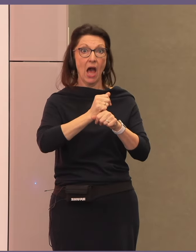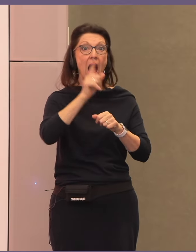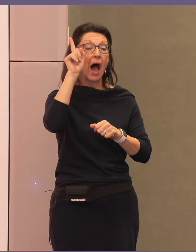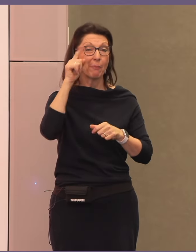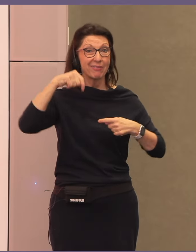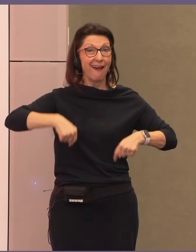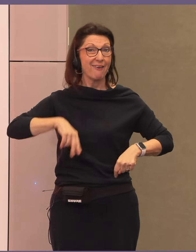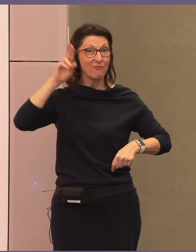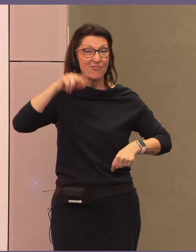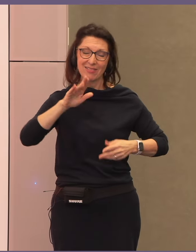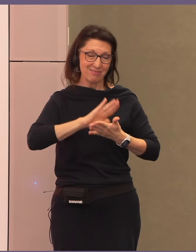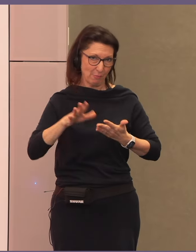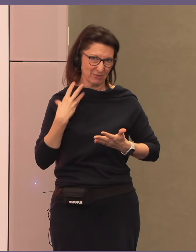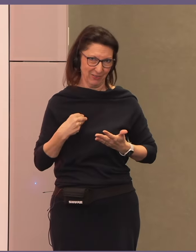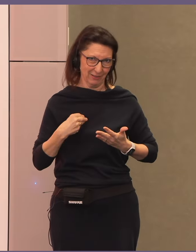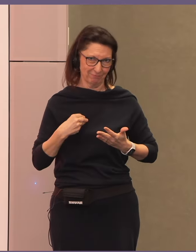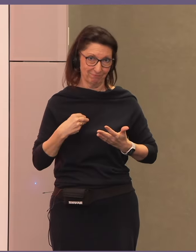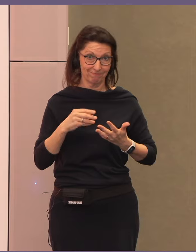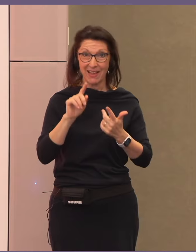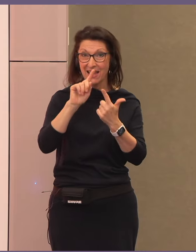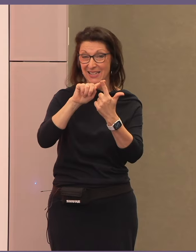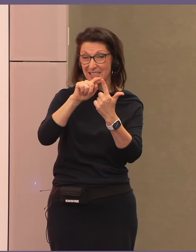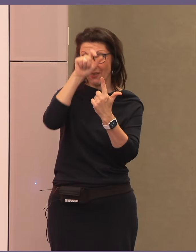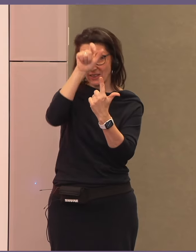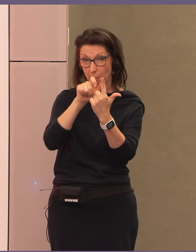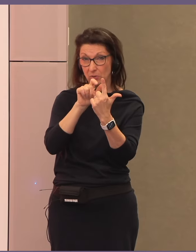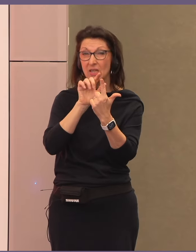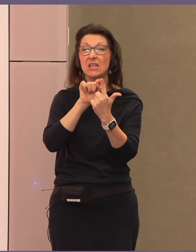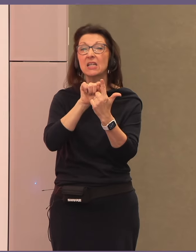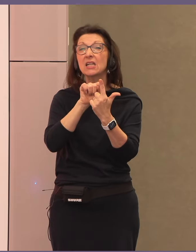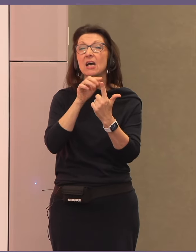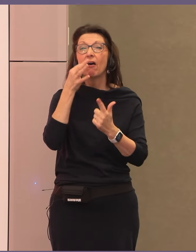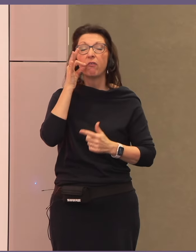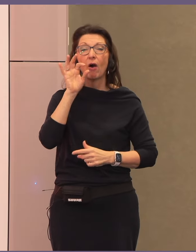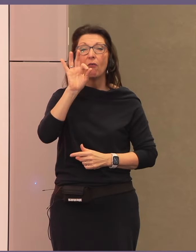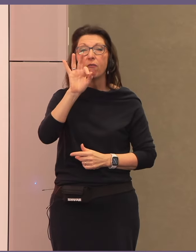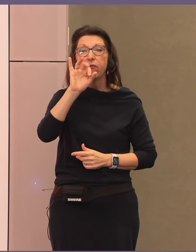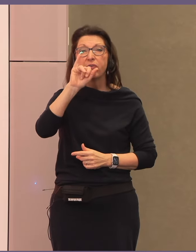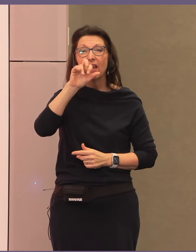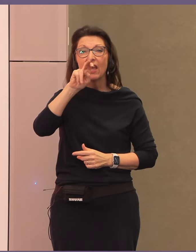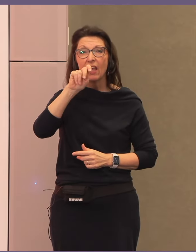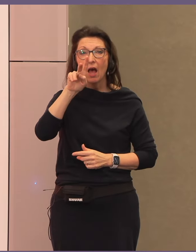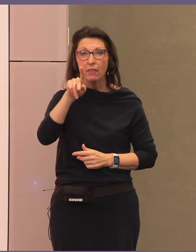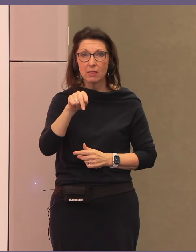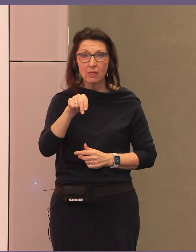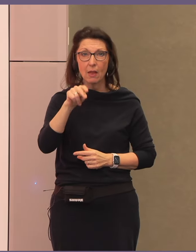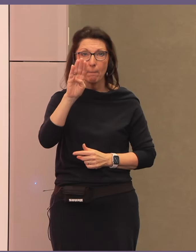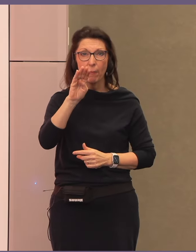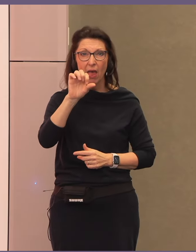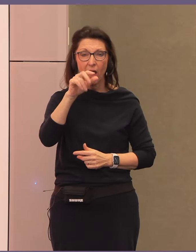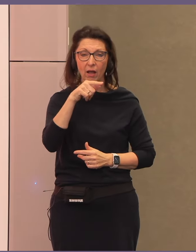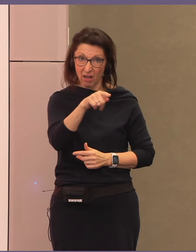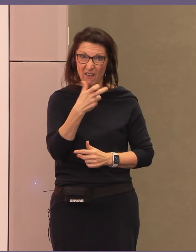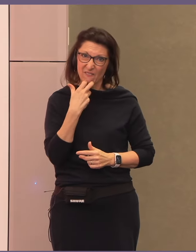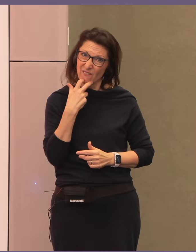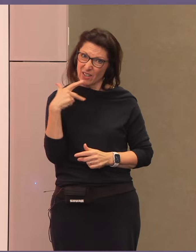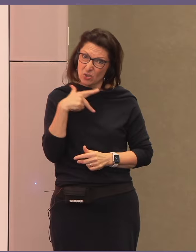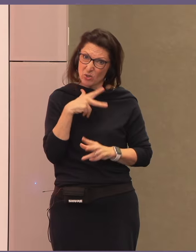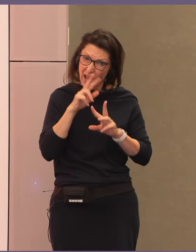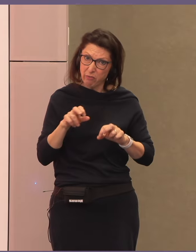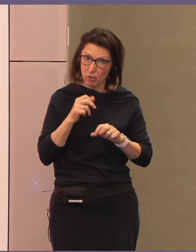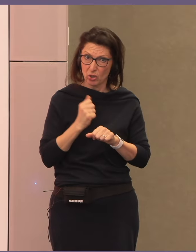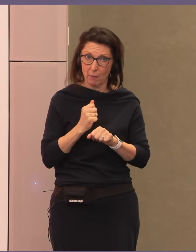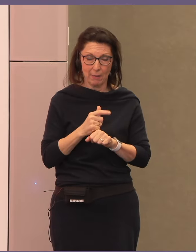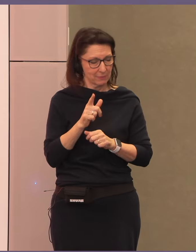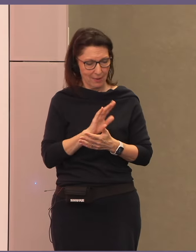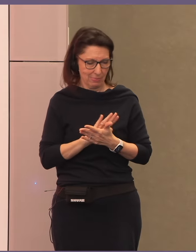Universität Wien. Hertha Firmberg konnte ihren Wunsch nach einer Karriere als Sozialforscherin nicht verwirklichen. Sie arbeitete nach ihrem